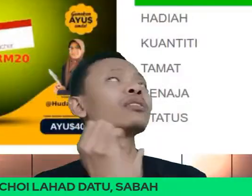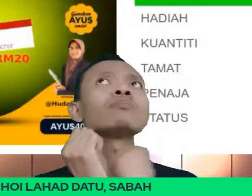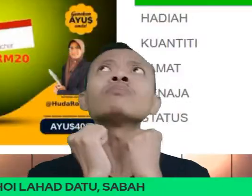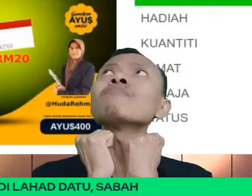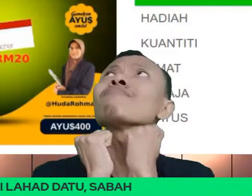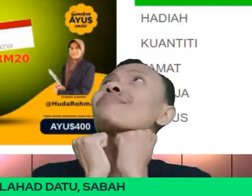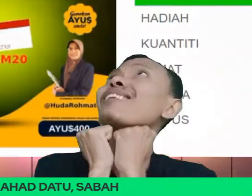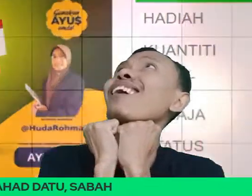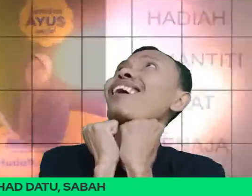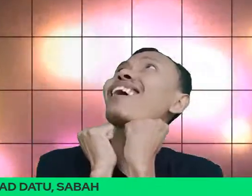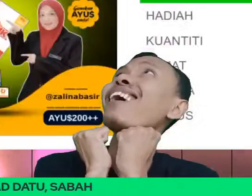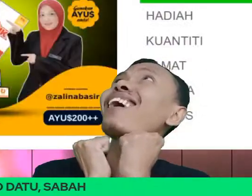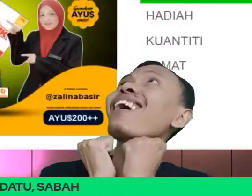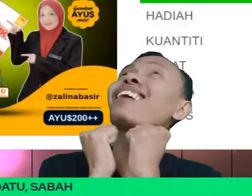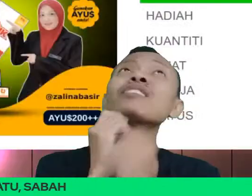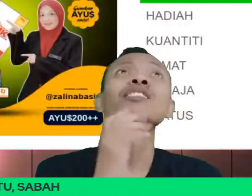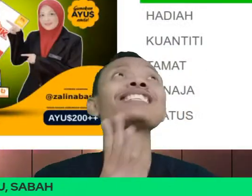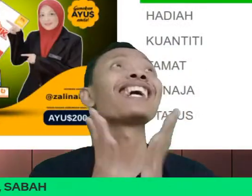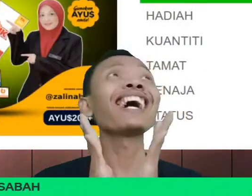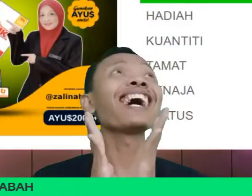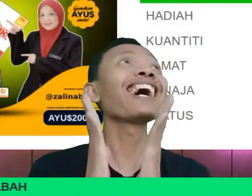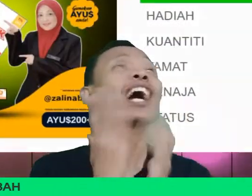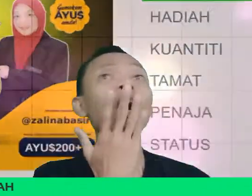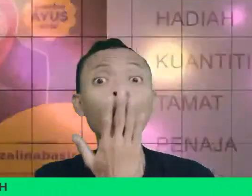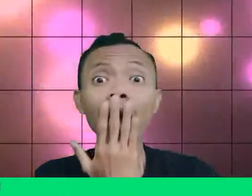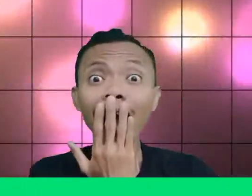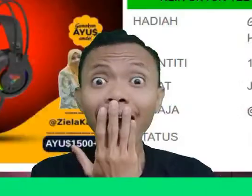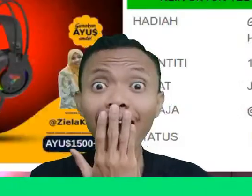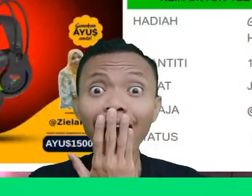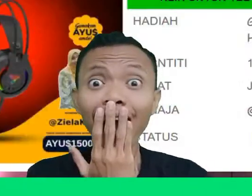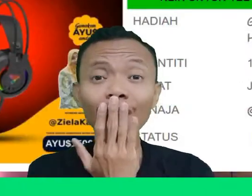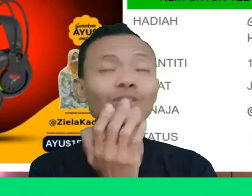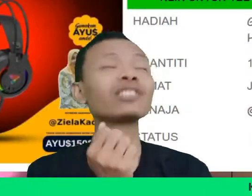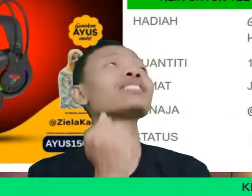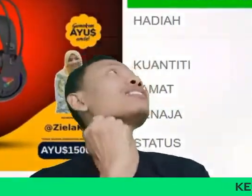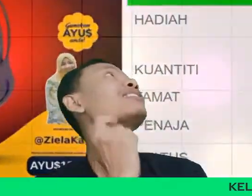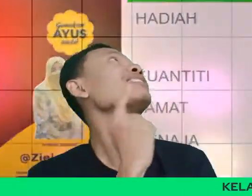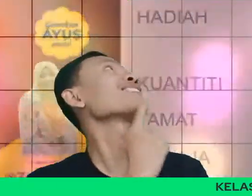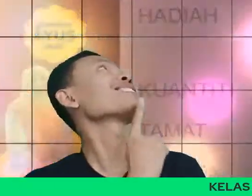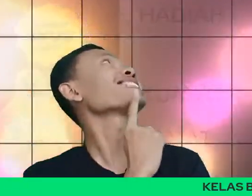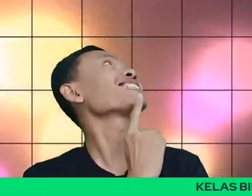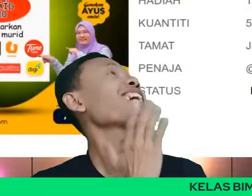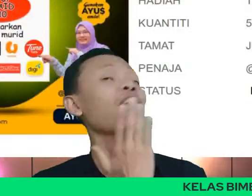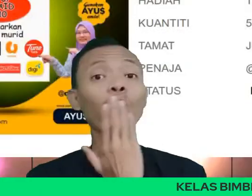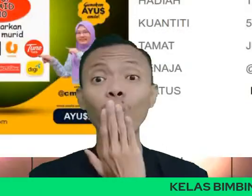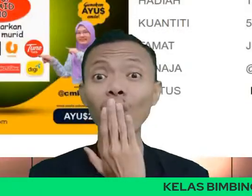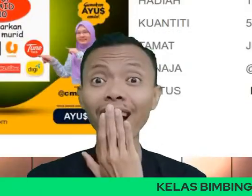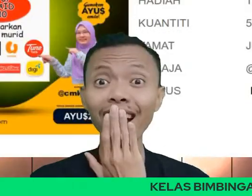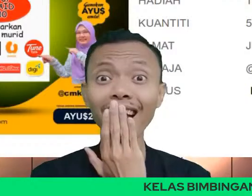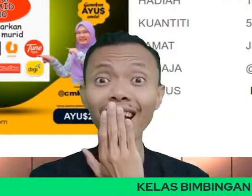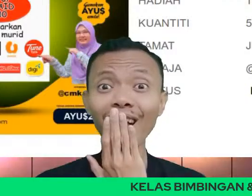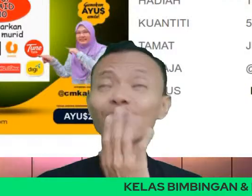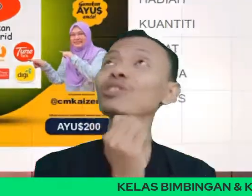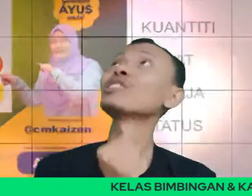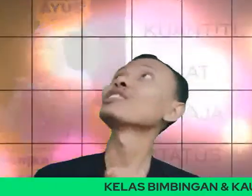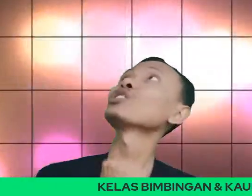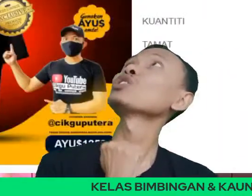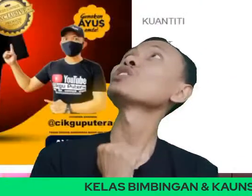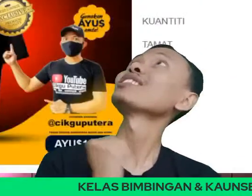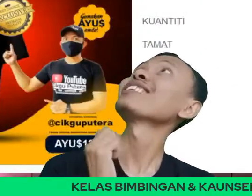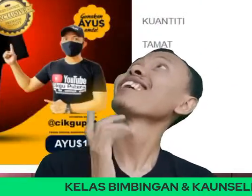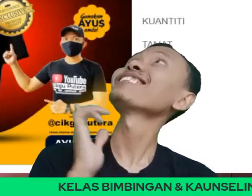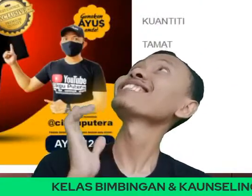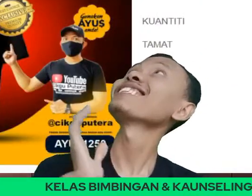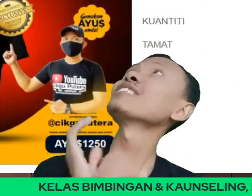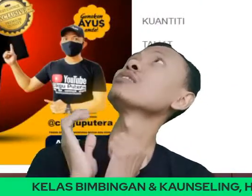Percuma ya percuma kepada anda semua mu bagaimana caranya dengan mengikuti